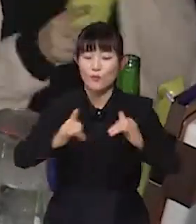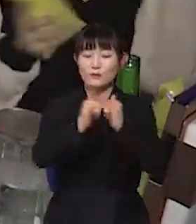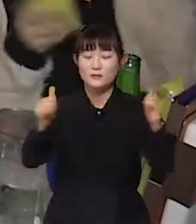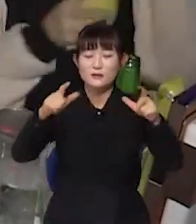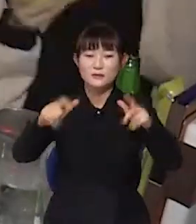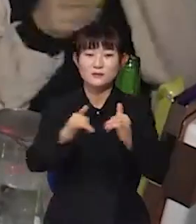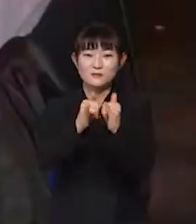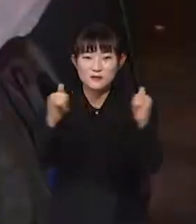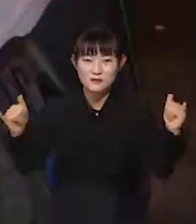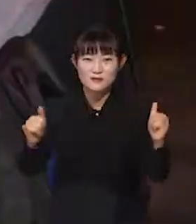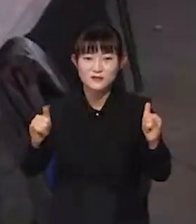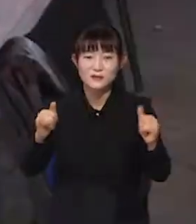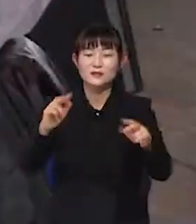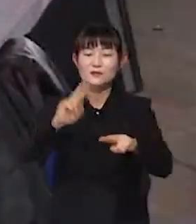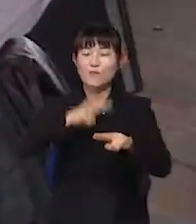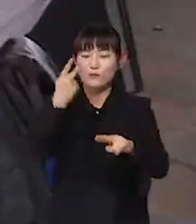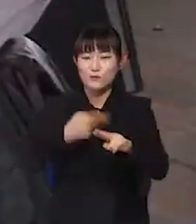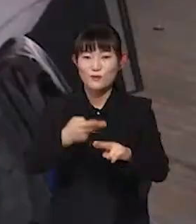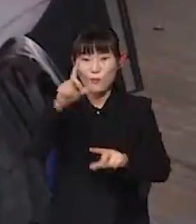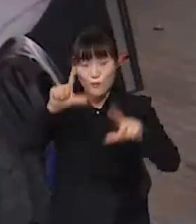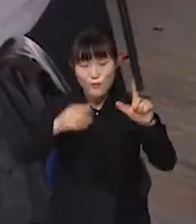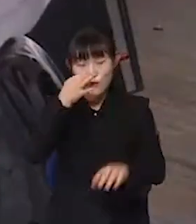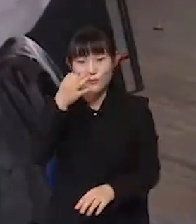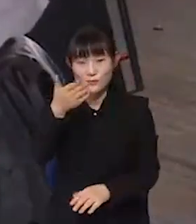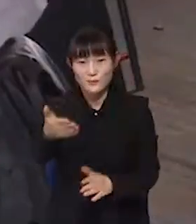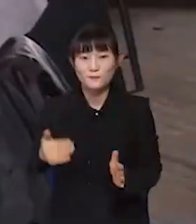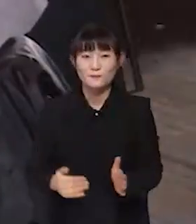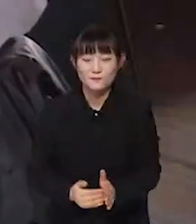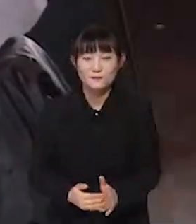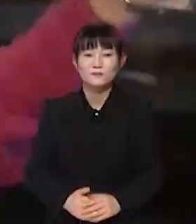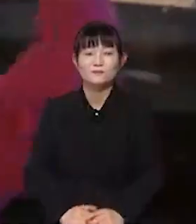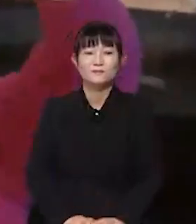국민들과 지역민들에게 선사했습니다. KBC 박송호입니다.